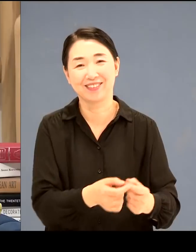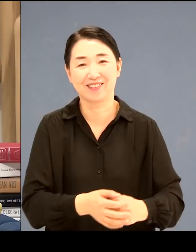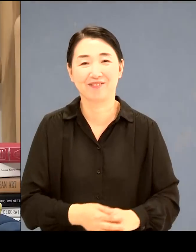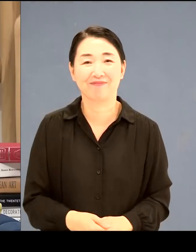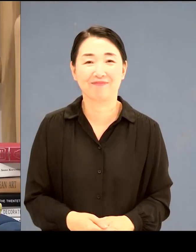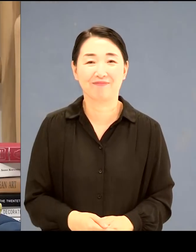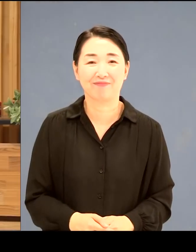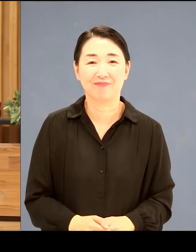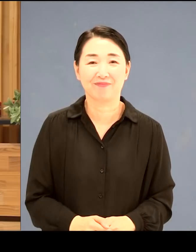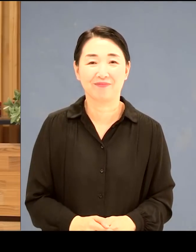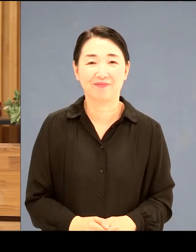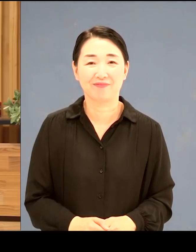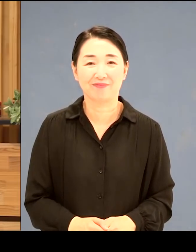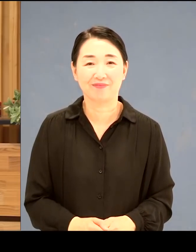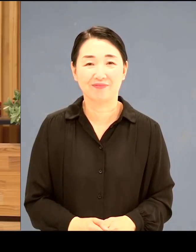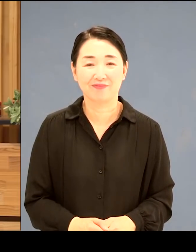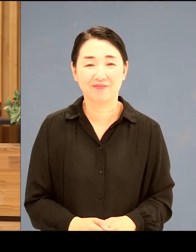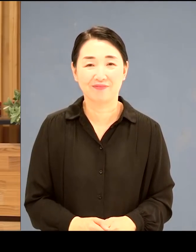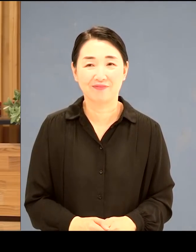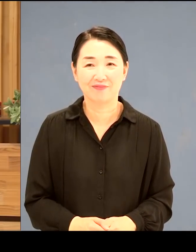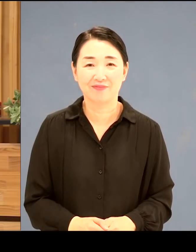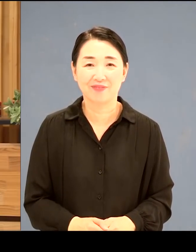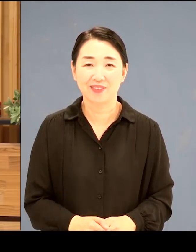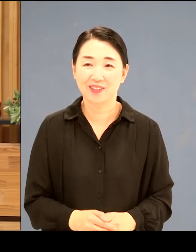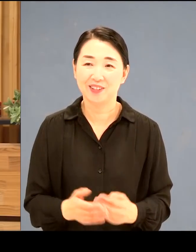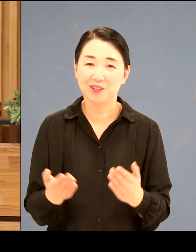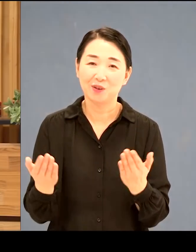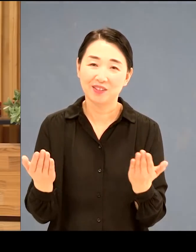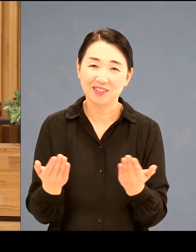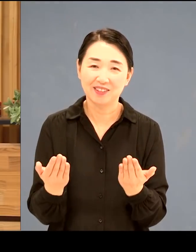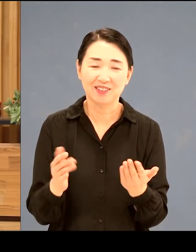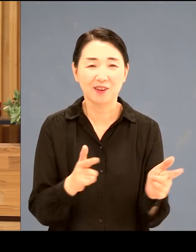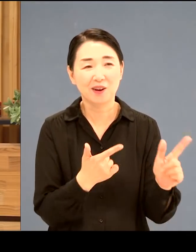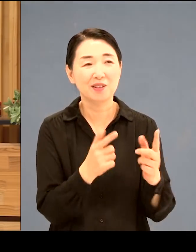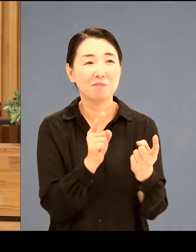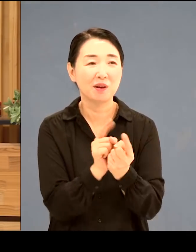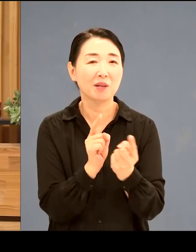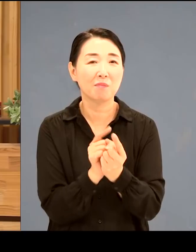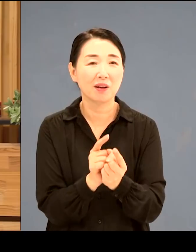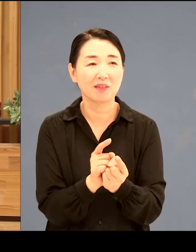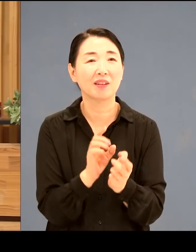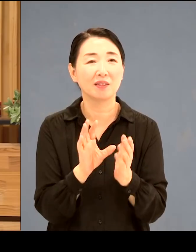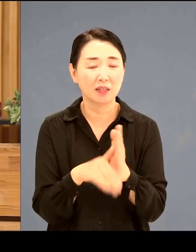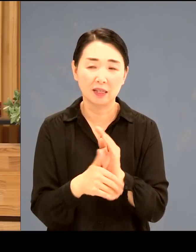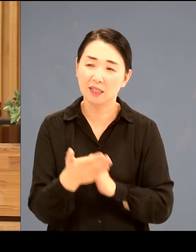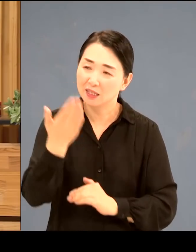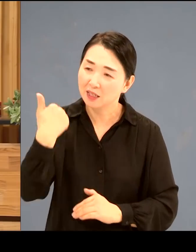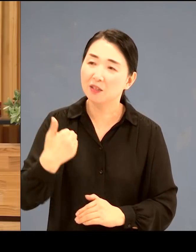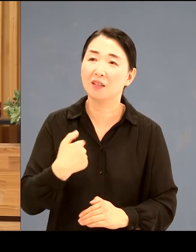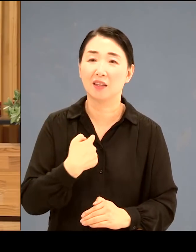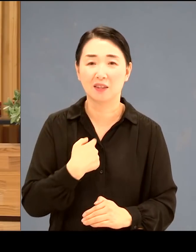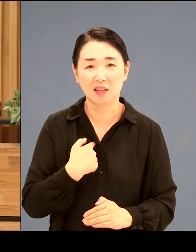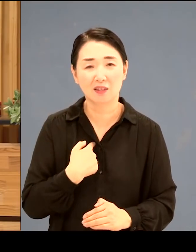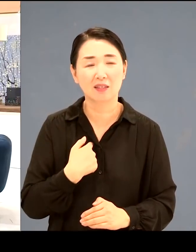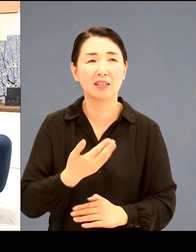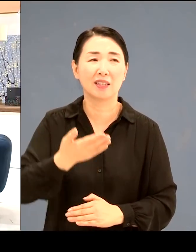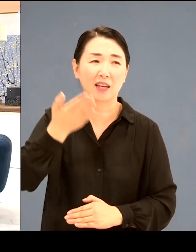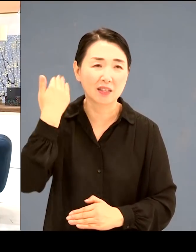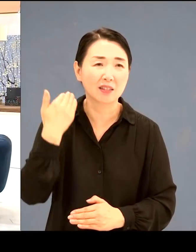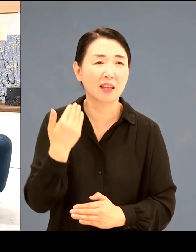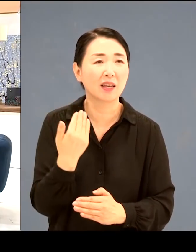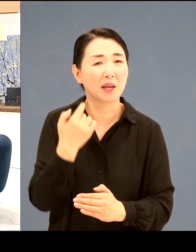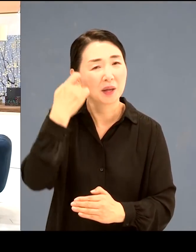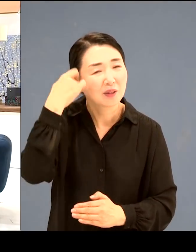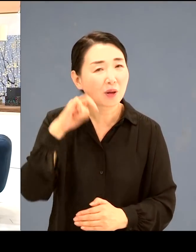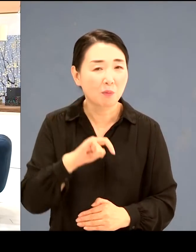네. 아니 이런 일을 겪으면서 예전에 나 같았으면 아마 이 순간에도 이렇게 느꼈을 텐데 이제 하나님의 은혜로 세상을